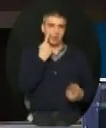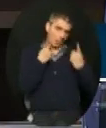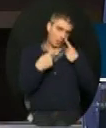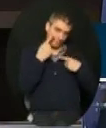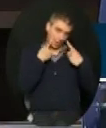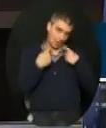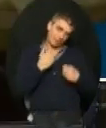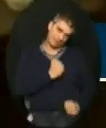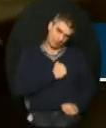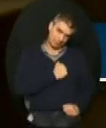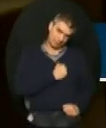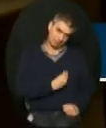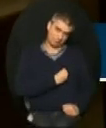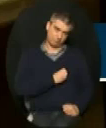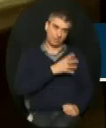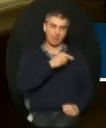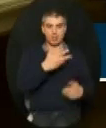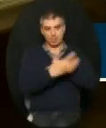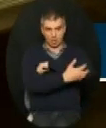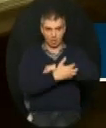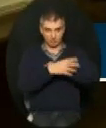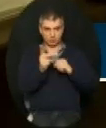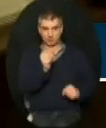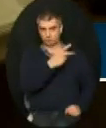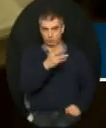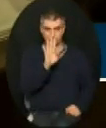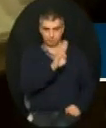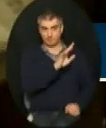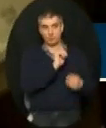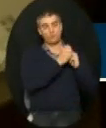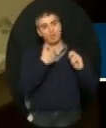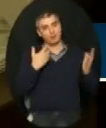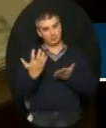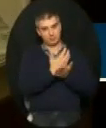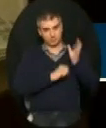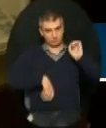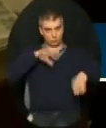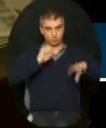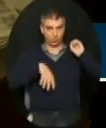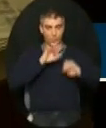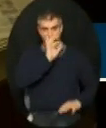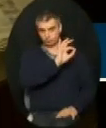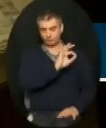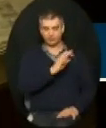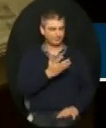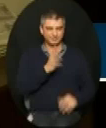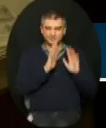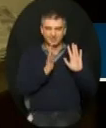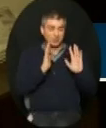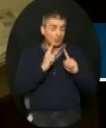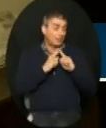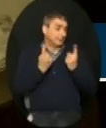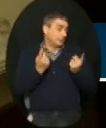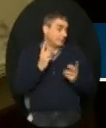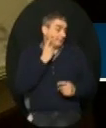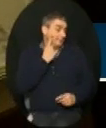לבכות ולרחם על עוניים של בני הזוג נתניהו, ואולי גם לגייס עבורם תרומות. זה סרטון כל כך הזוי